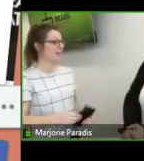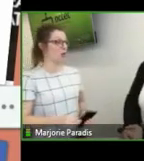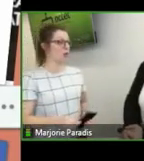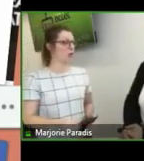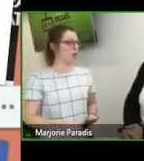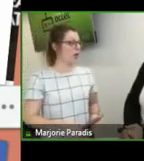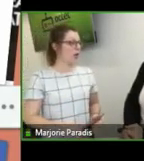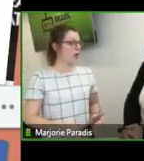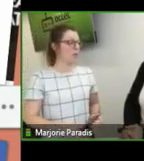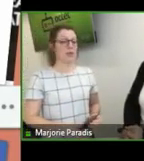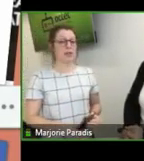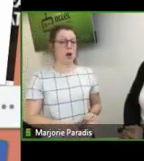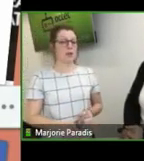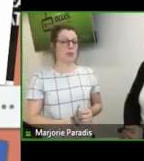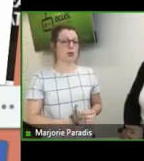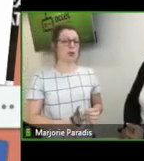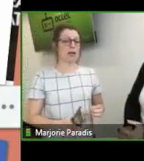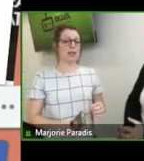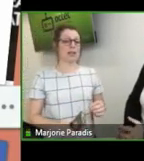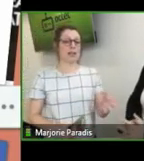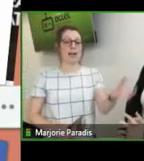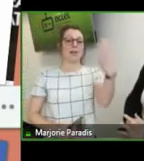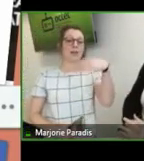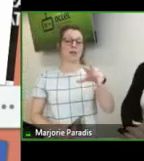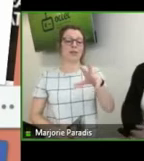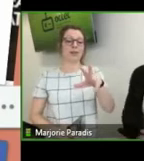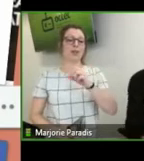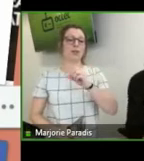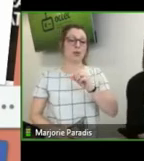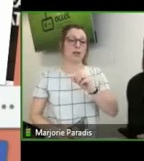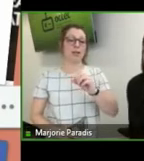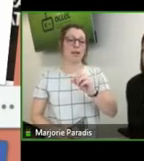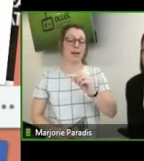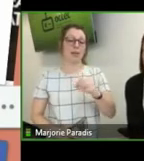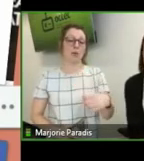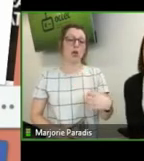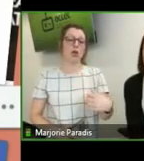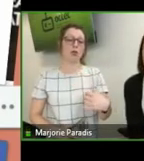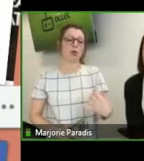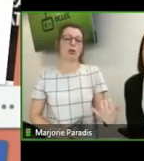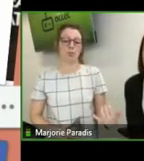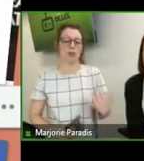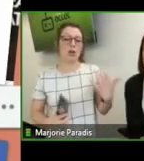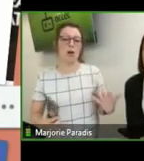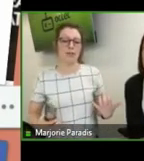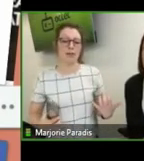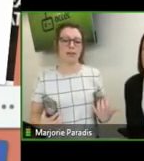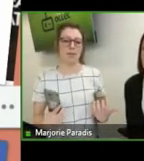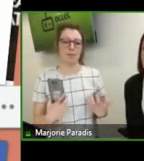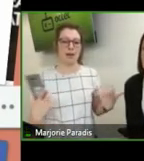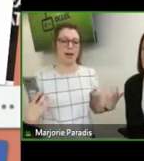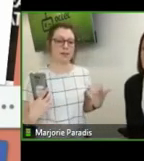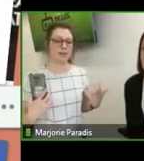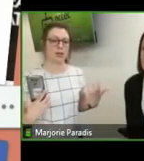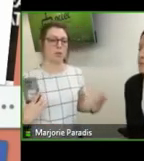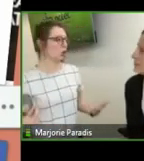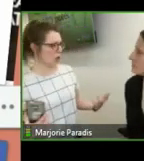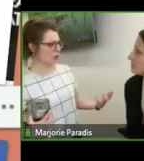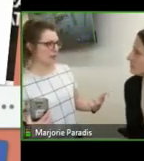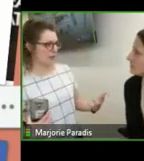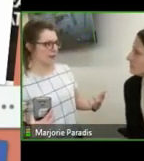On peut signaler des contenus. Ouais. Puis, on aime toujours à dire également que dans ce visuel-là, il n'apparaît pas une autre option, en fait, qui est quand même